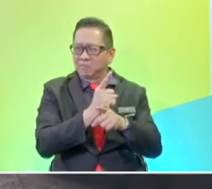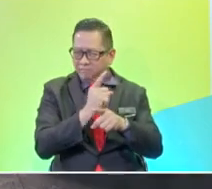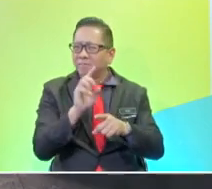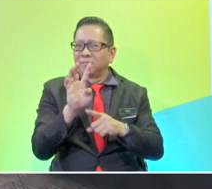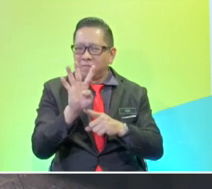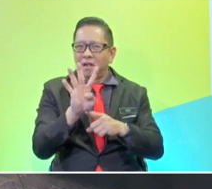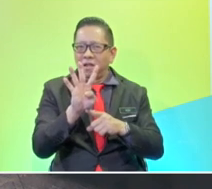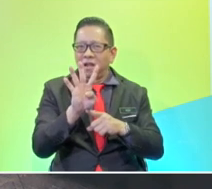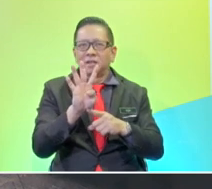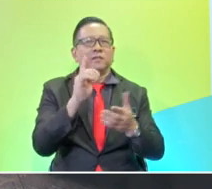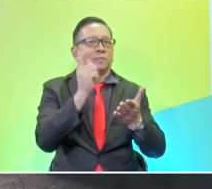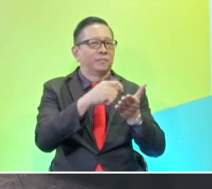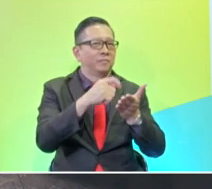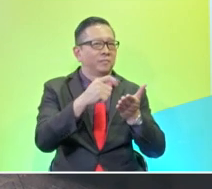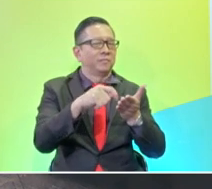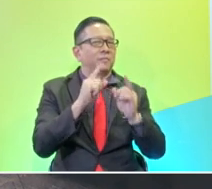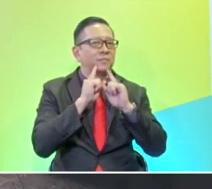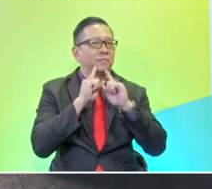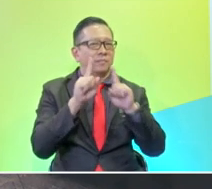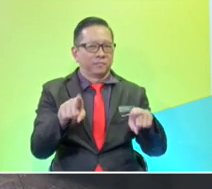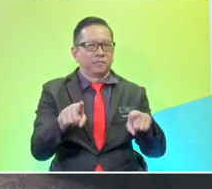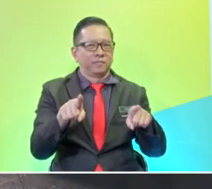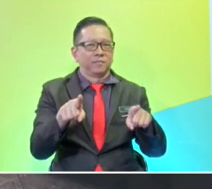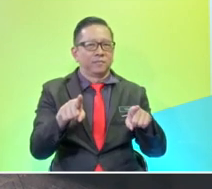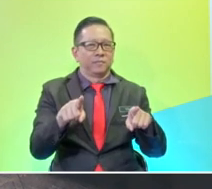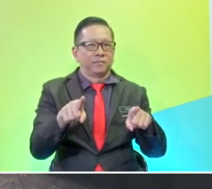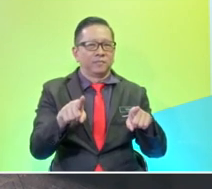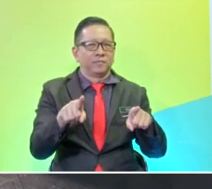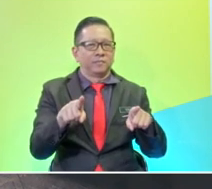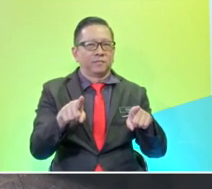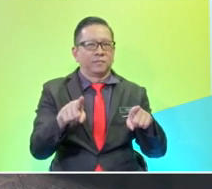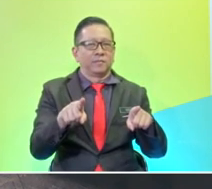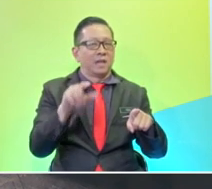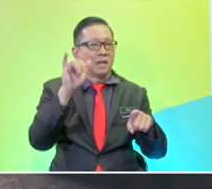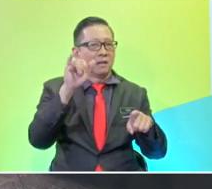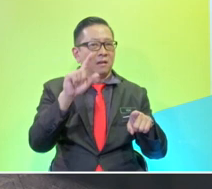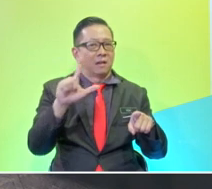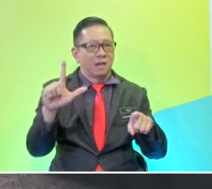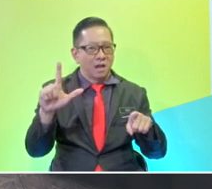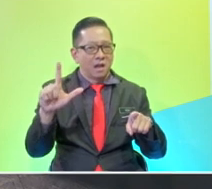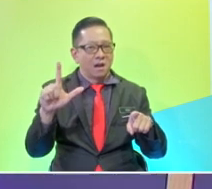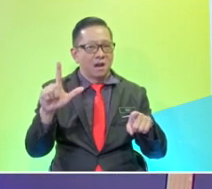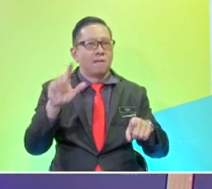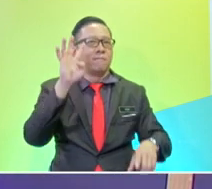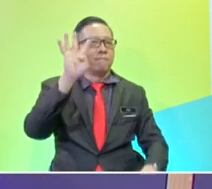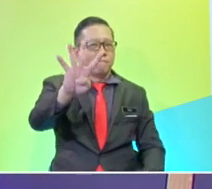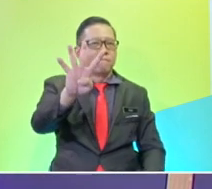cek tulis jawaban pendek tahu apaan dia Iyalah empat